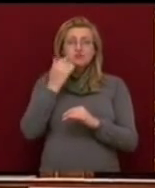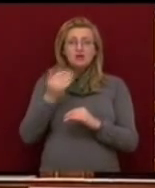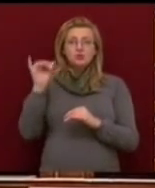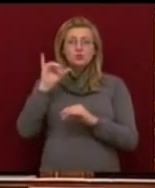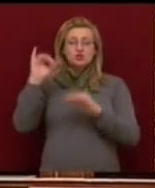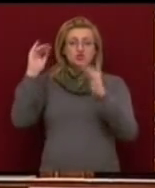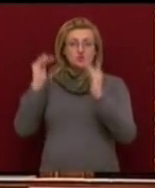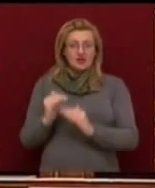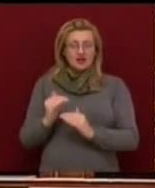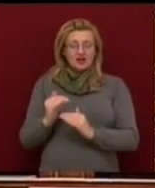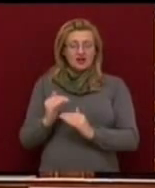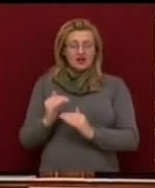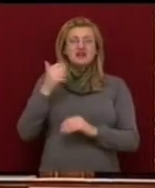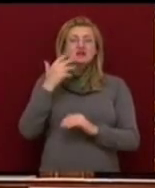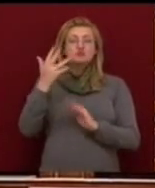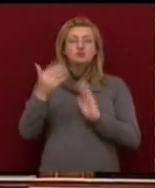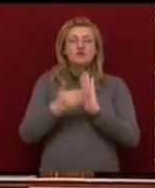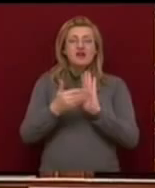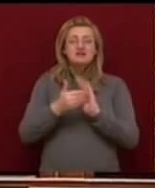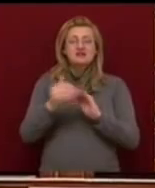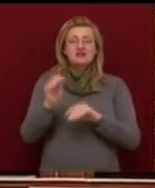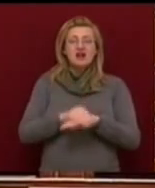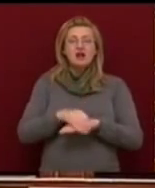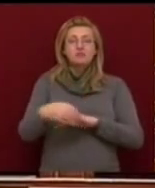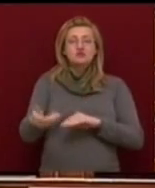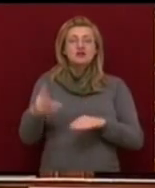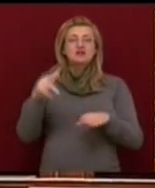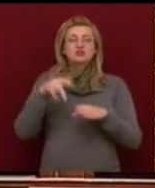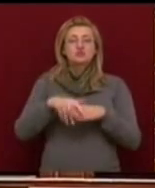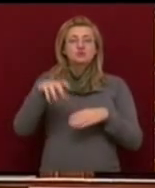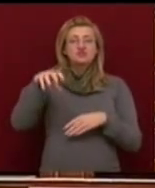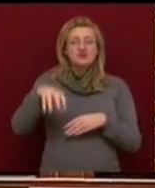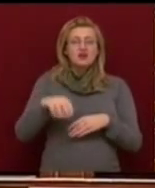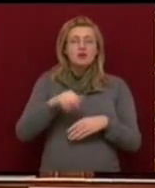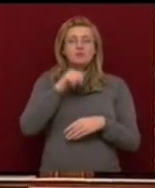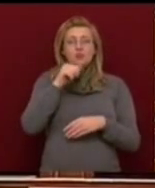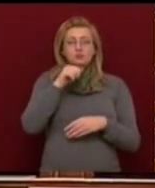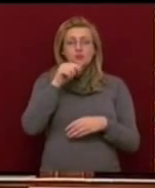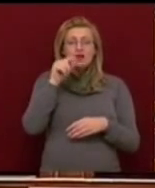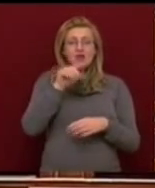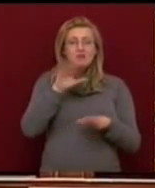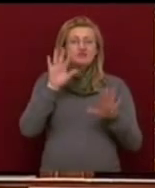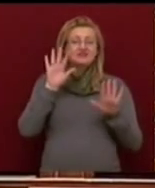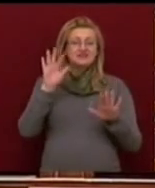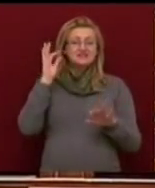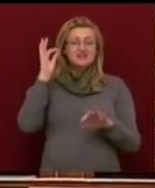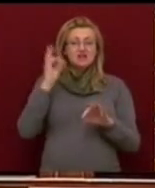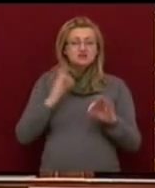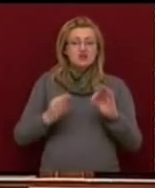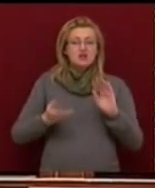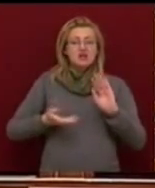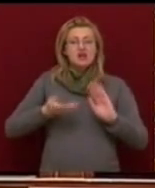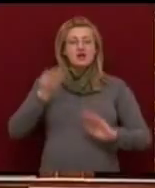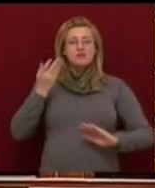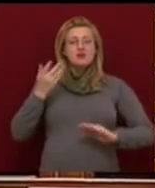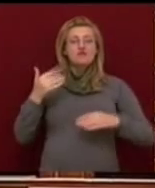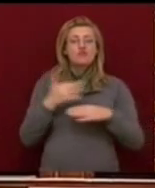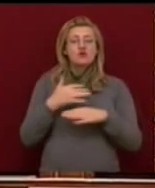mértéke, és 100%-os a közszférában, Portugáliában pedig 10%-kal emelkedik a forgalmi